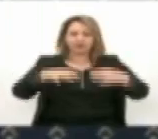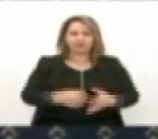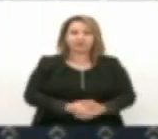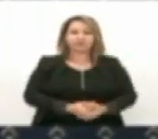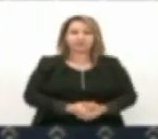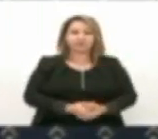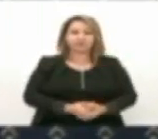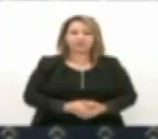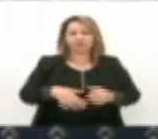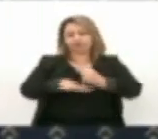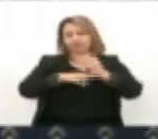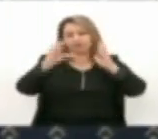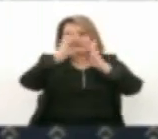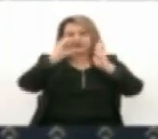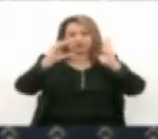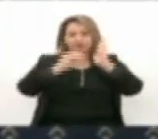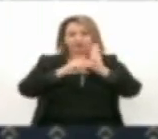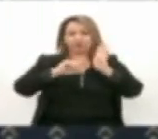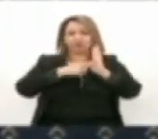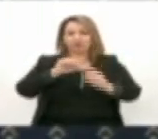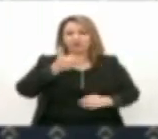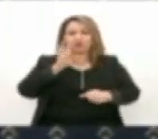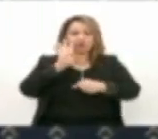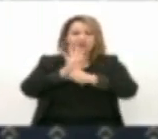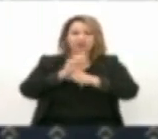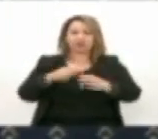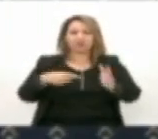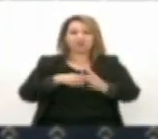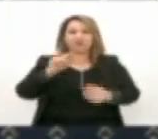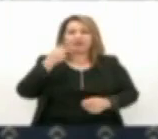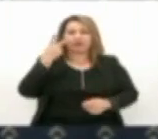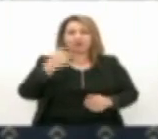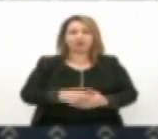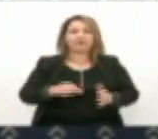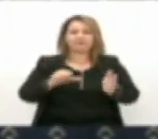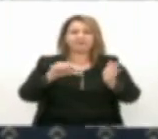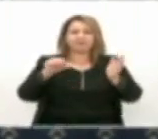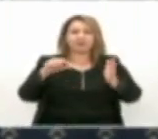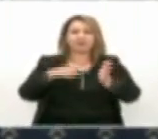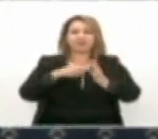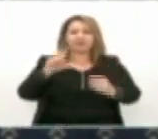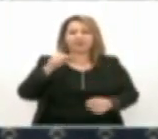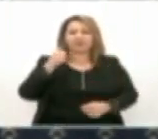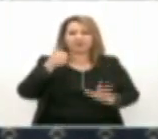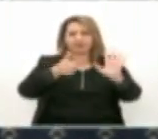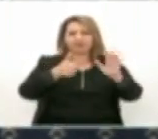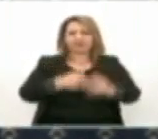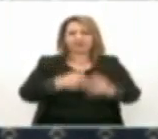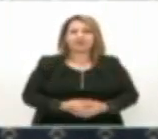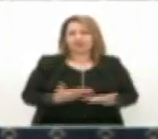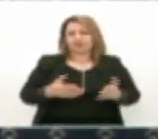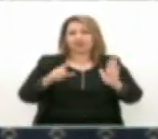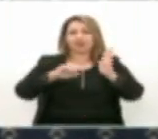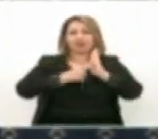بناء على الدستور لا سيما المواد 114 123 126 132، بناء على الأمر